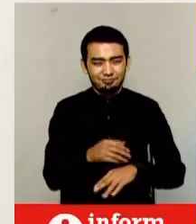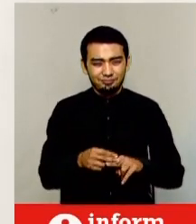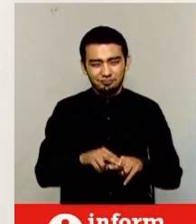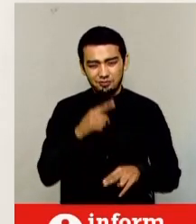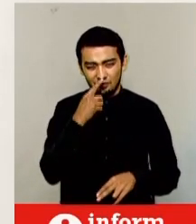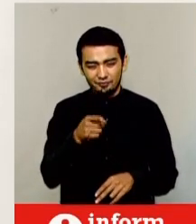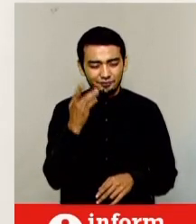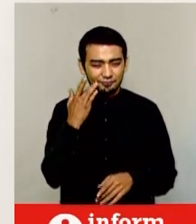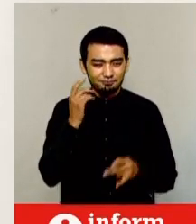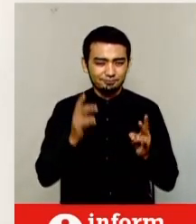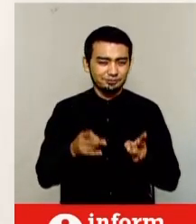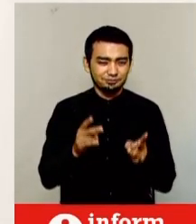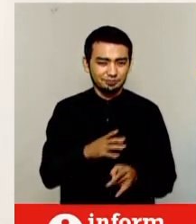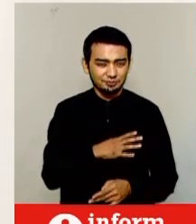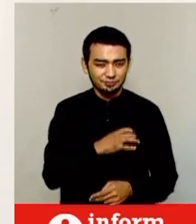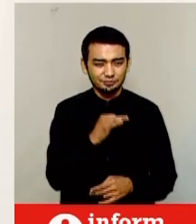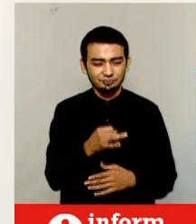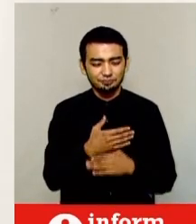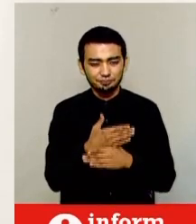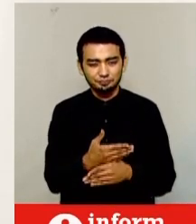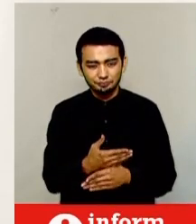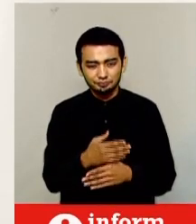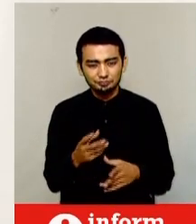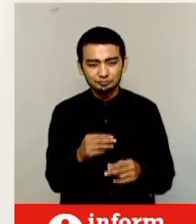нарушения является выезд на полосу встречного движения и